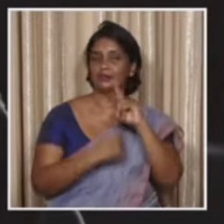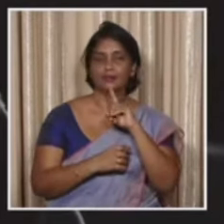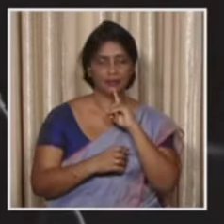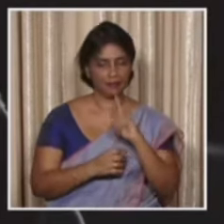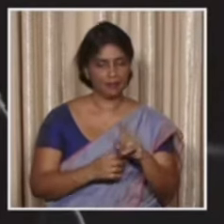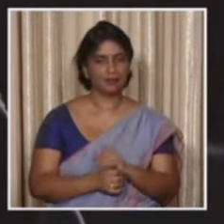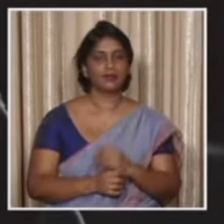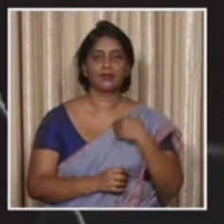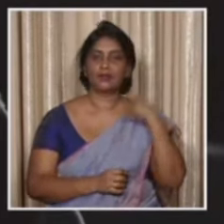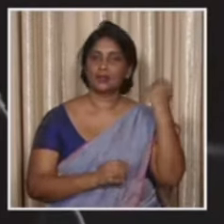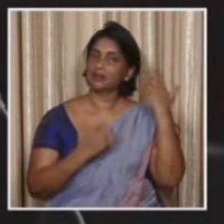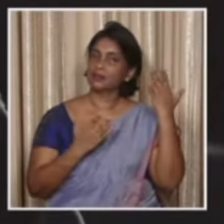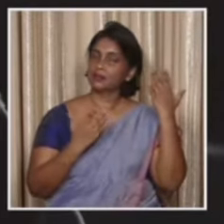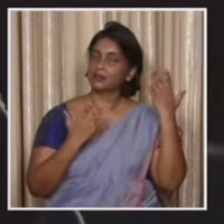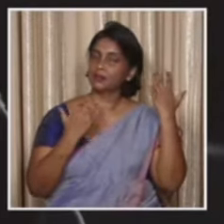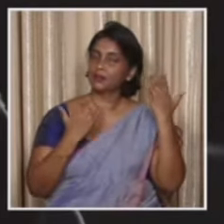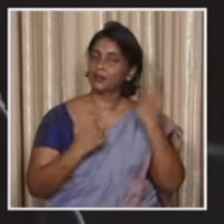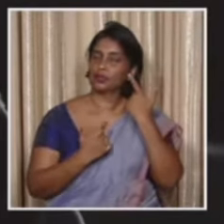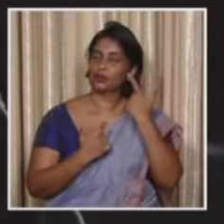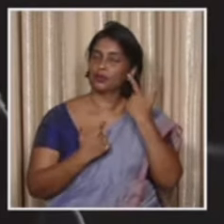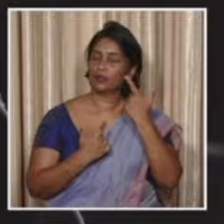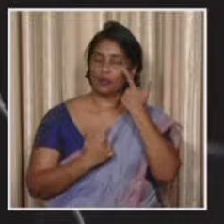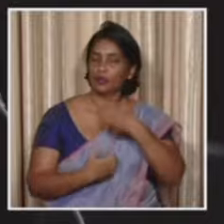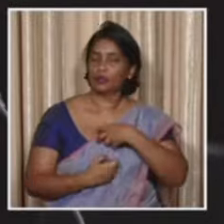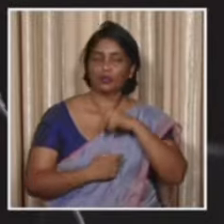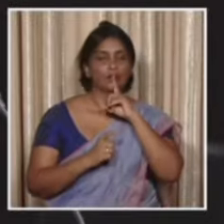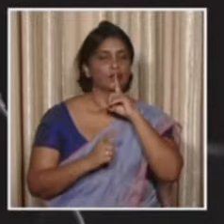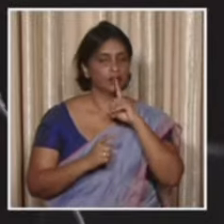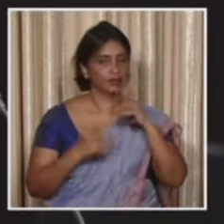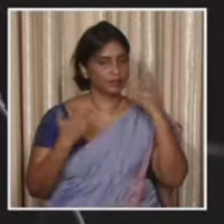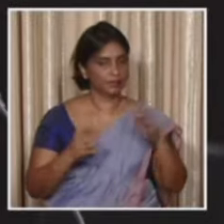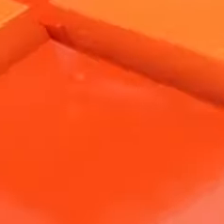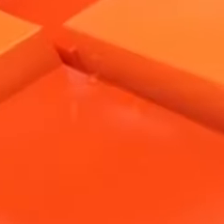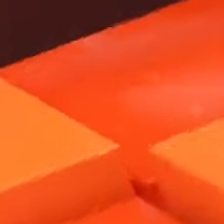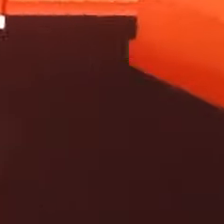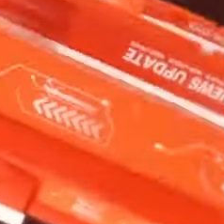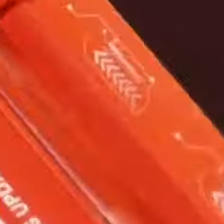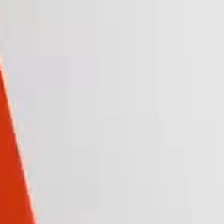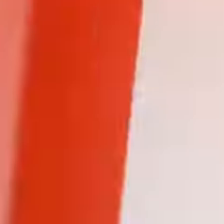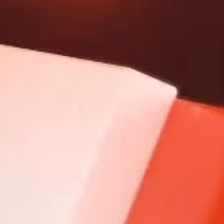ප්‍රාර්ථනා කරමින් මම මගේ මේ ශෝක ප්‍රකාශය සමාප්ත කරන ස්තුතියි.